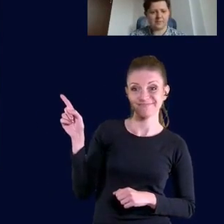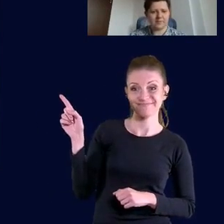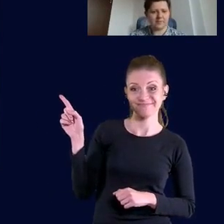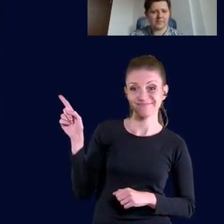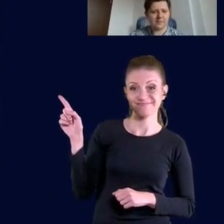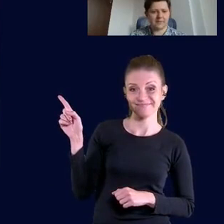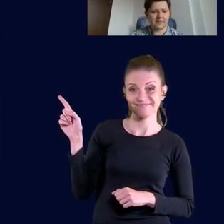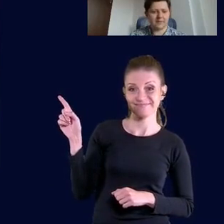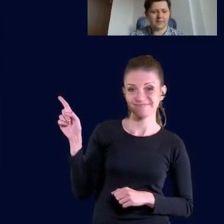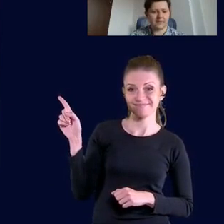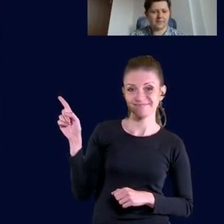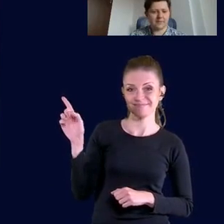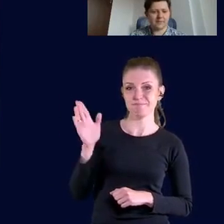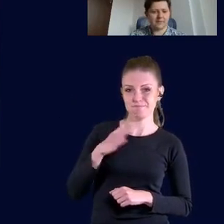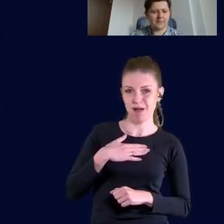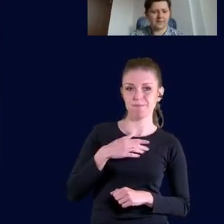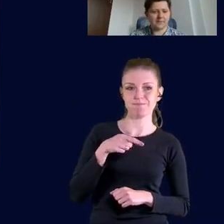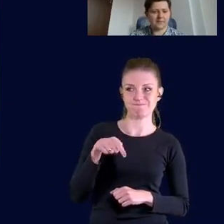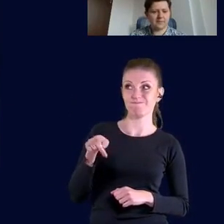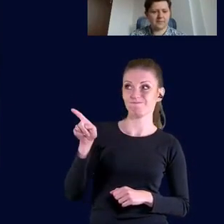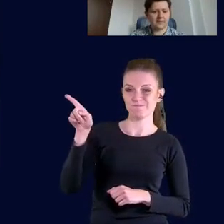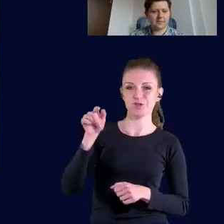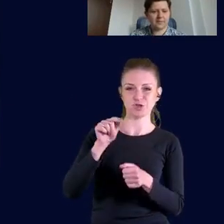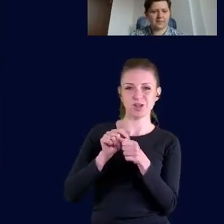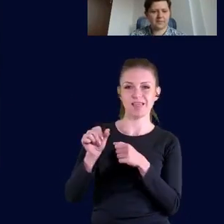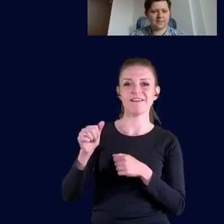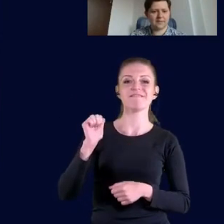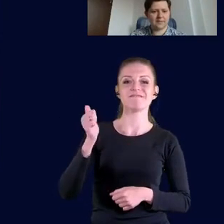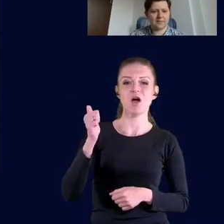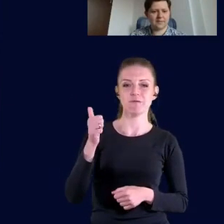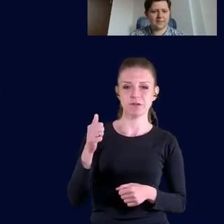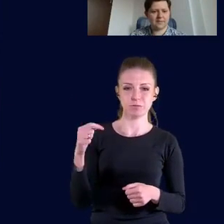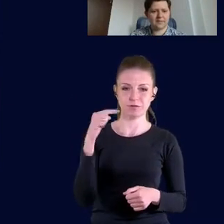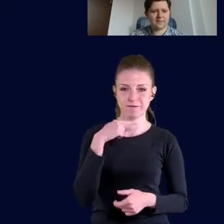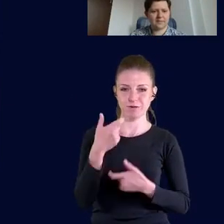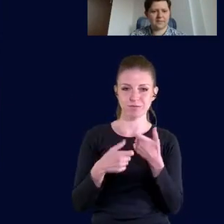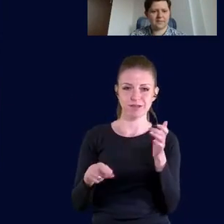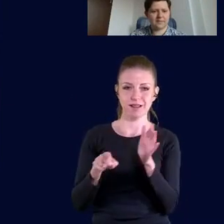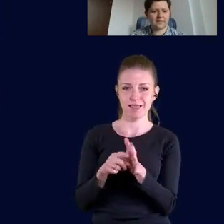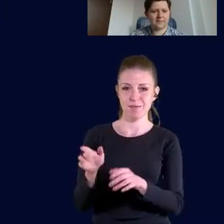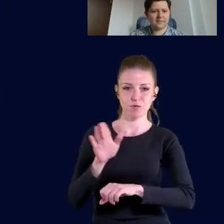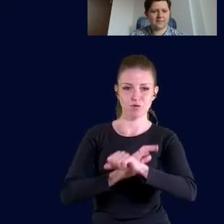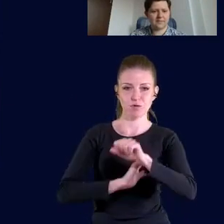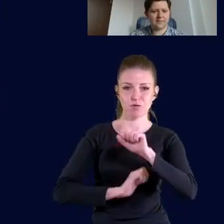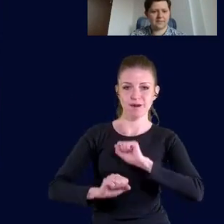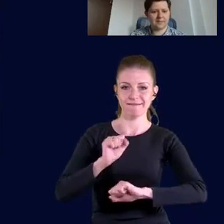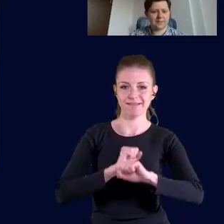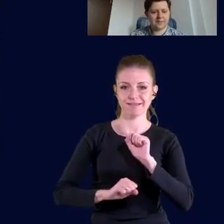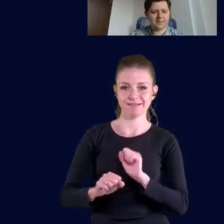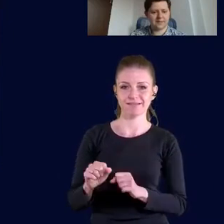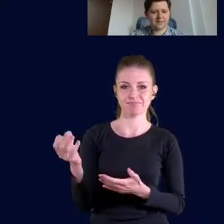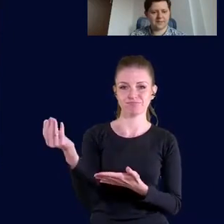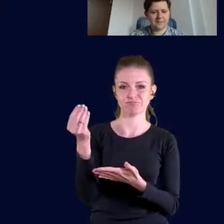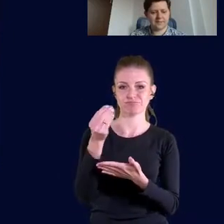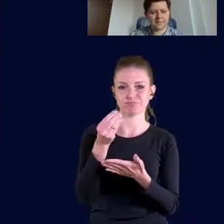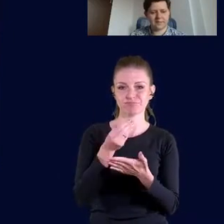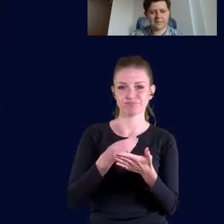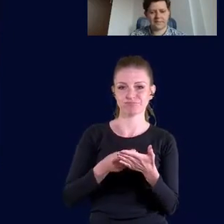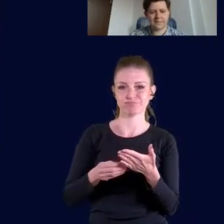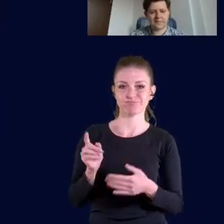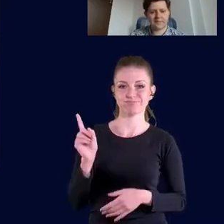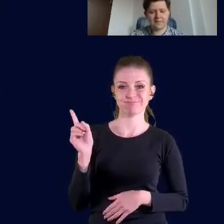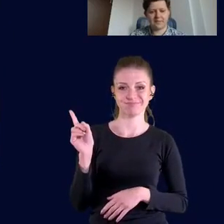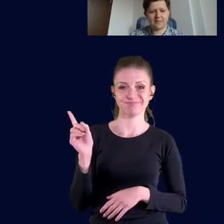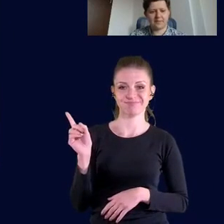świetnych specjalistów jeżeli chodzi o dostosowanie Materiałów dla osób niepełnosprawnych na Ochocie jak widać ale